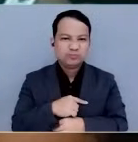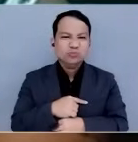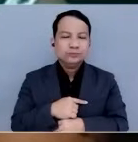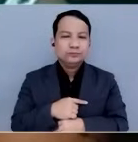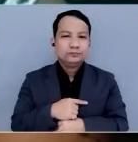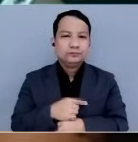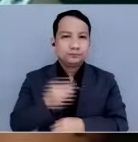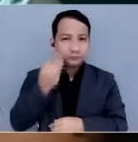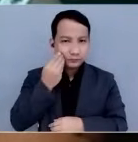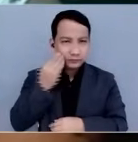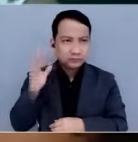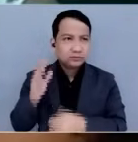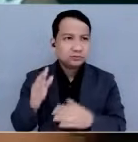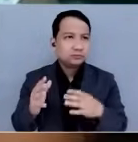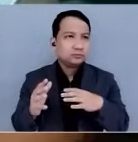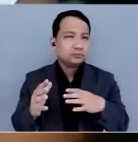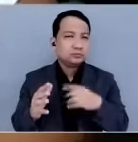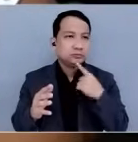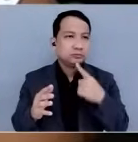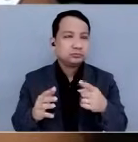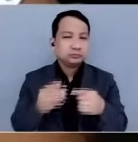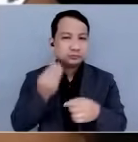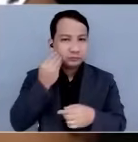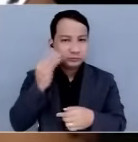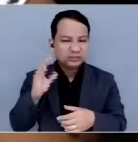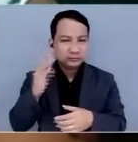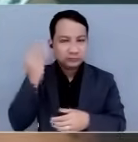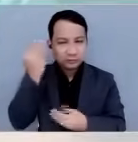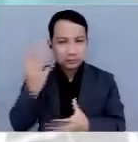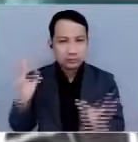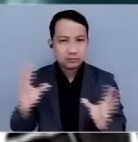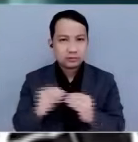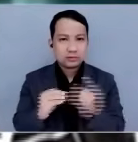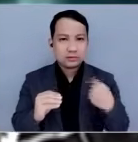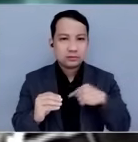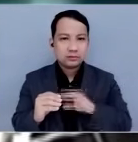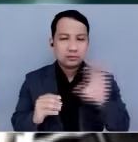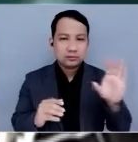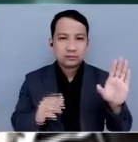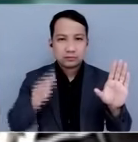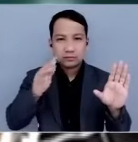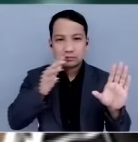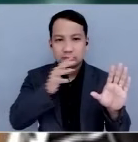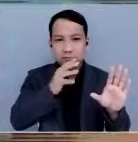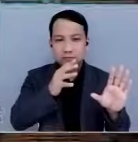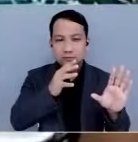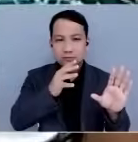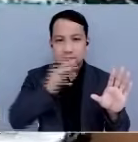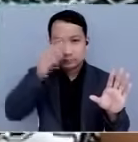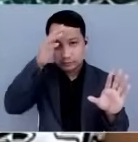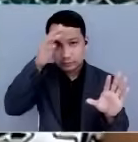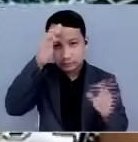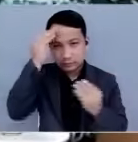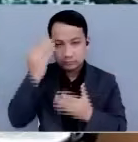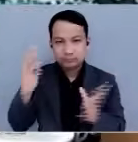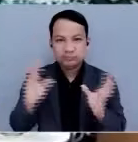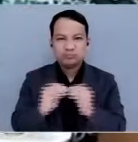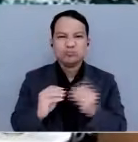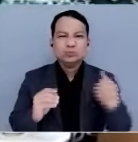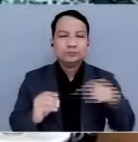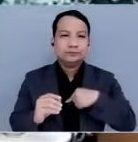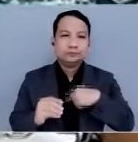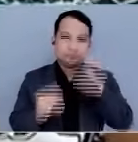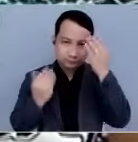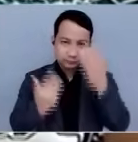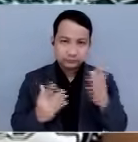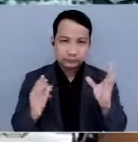eh. Ba't hindi sila umuwi? Ang alam ko, kinuha ng tatay niya. Sobrang sakit. Inakala raw ng ina na kinuha